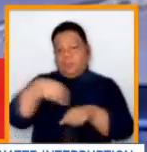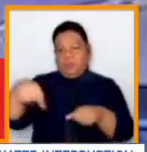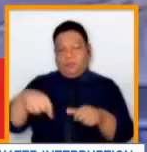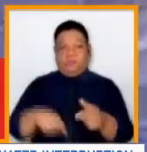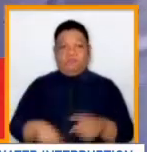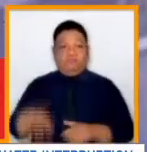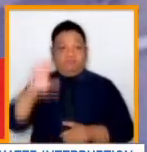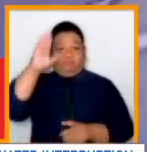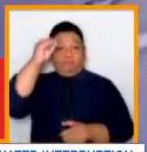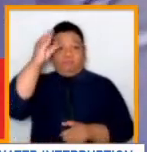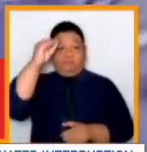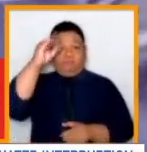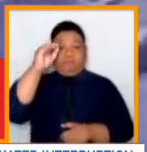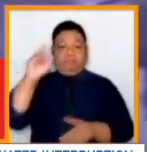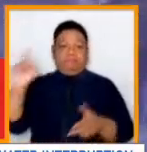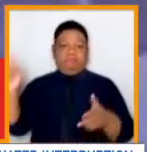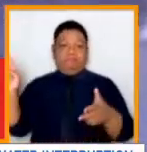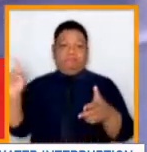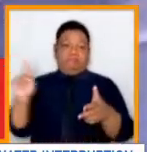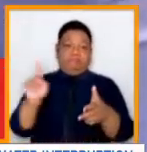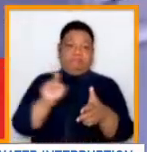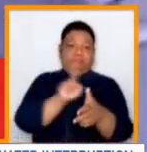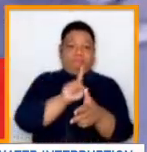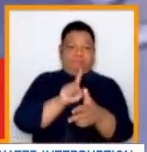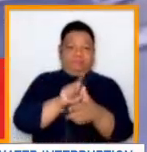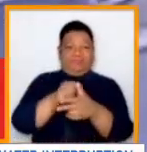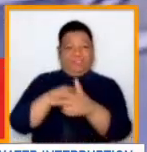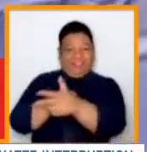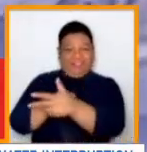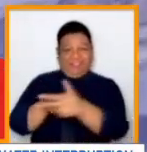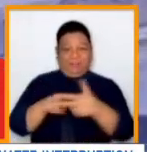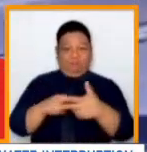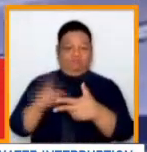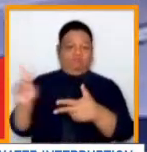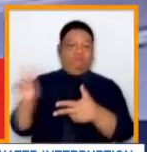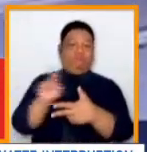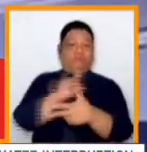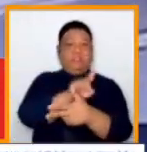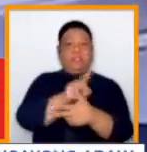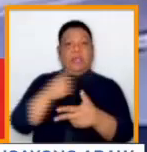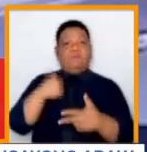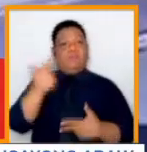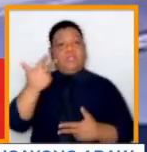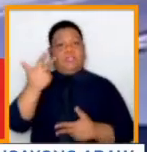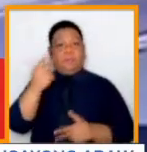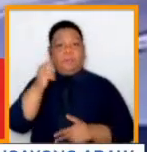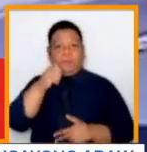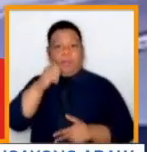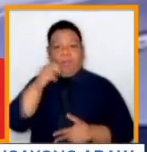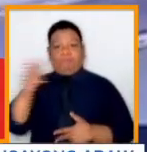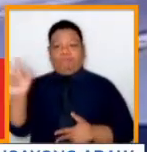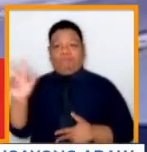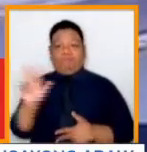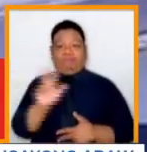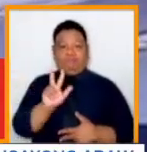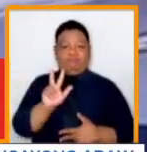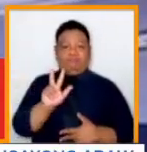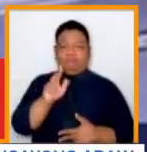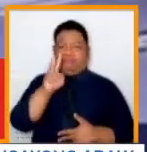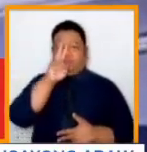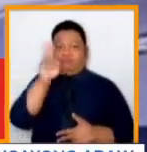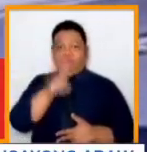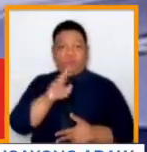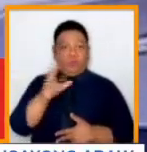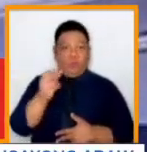nito. Sunod ang pagdating ng tatlong babaeng nakapayong. Hindi nakita sa CCTV pero kinatok noon ng lalaki